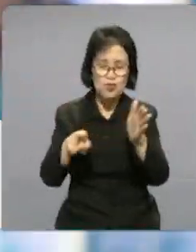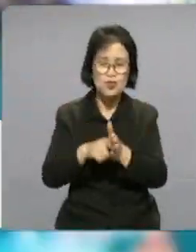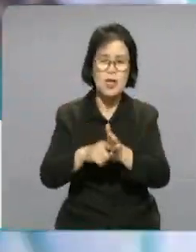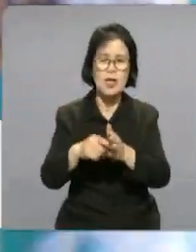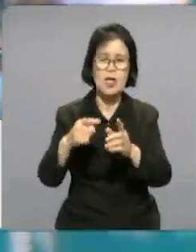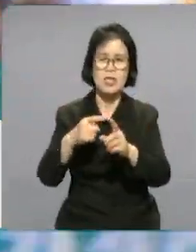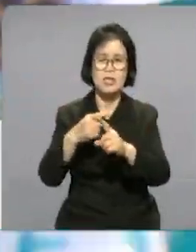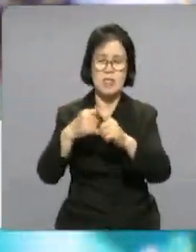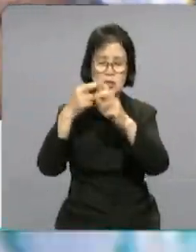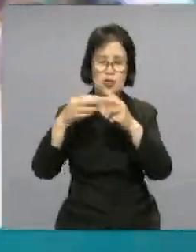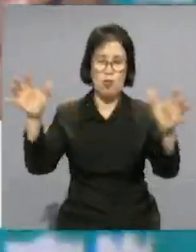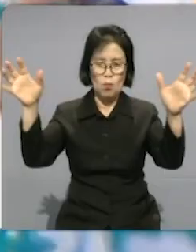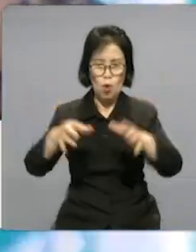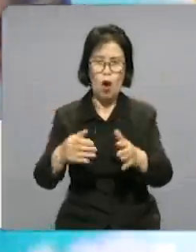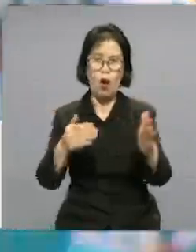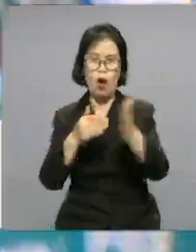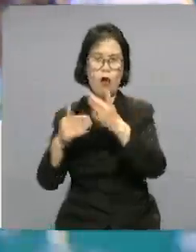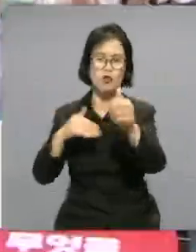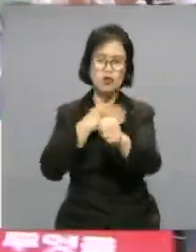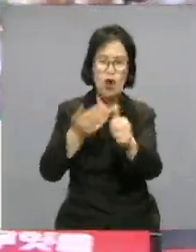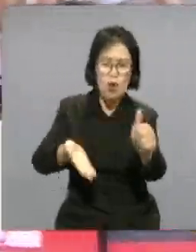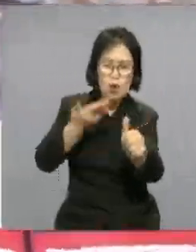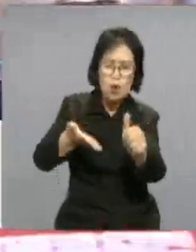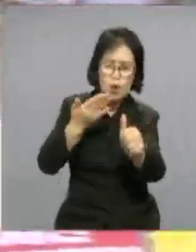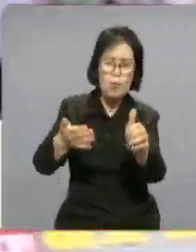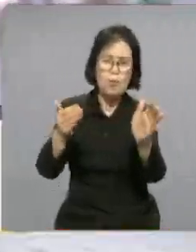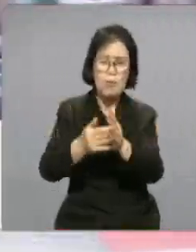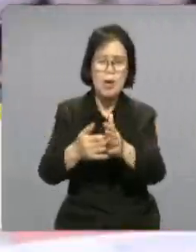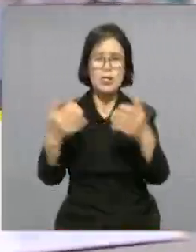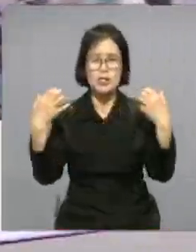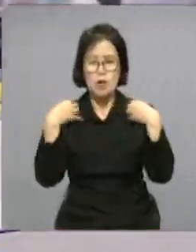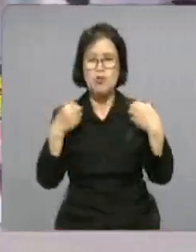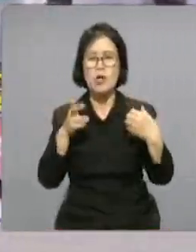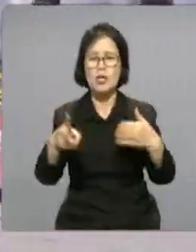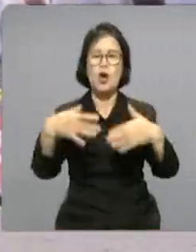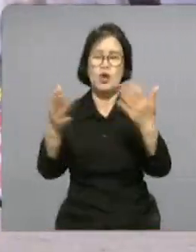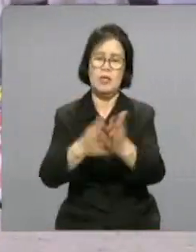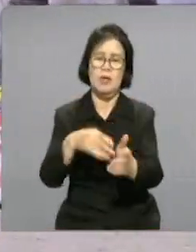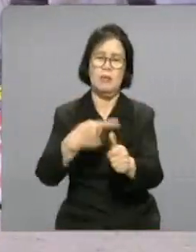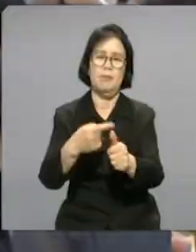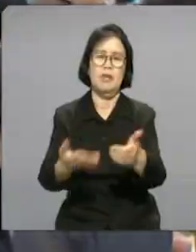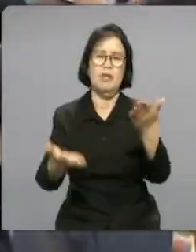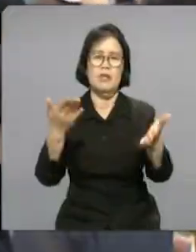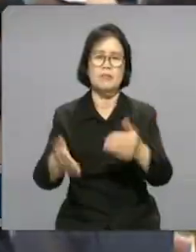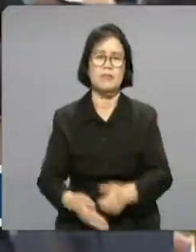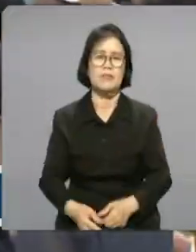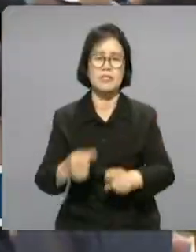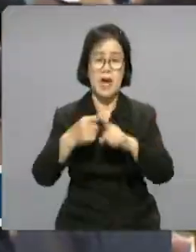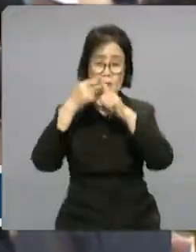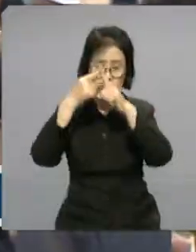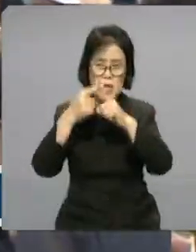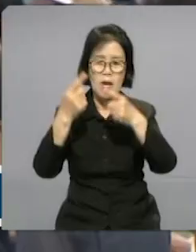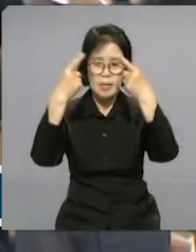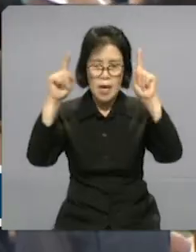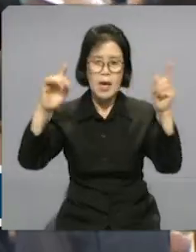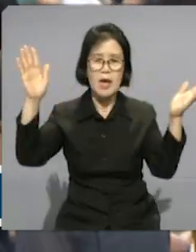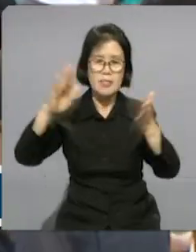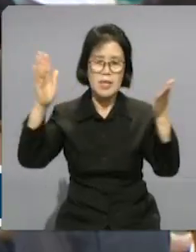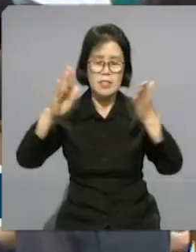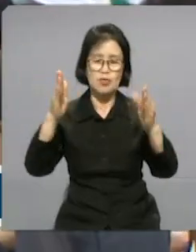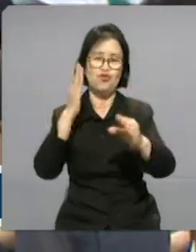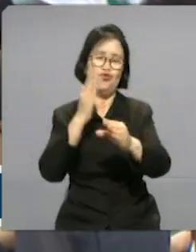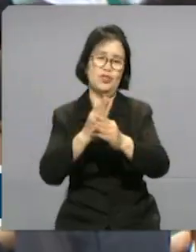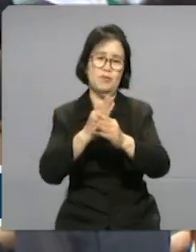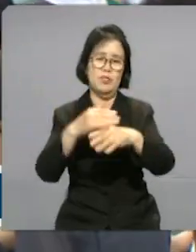간호협회 회원들은 거부권을 조장했다며 정부와 여당을 모두 비판했습니다. 간호사와 간호대 학생들이 주축이 된